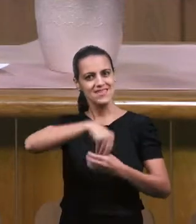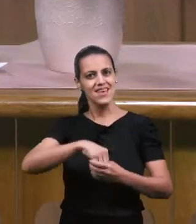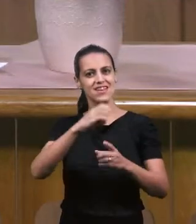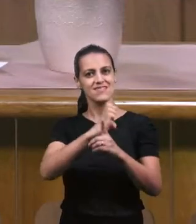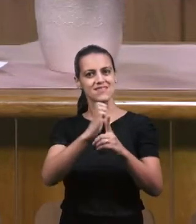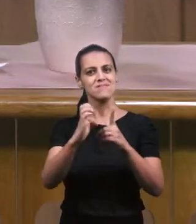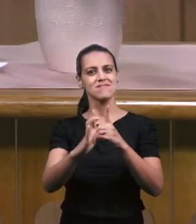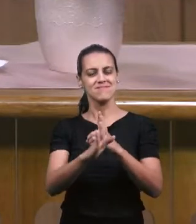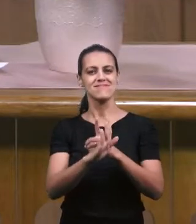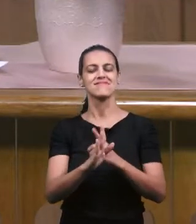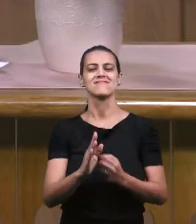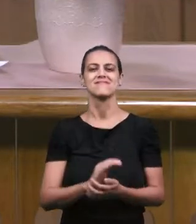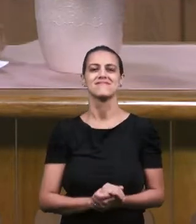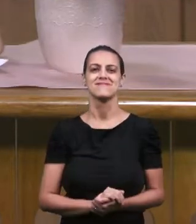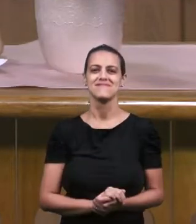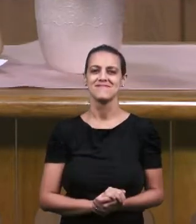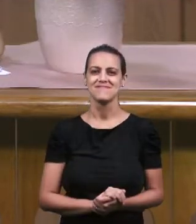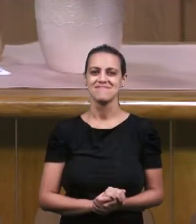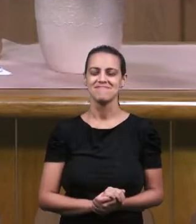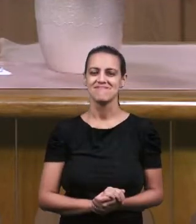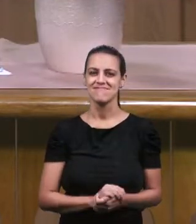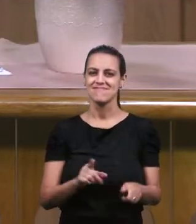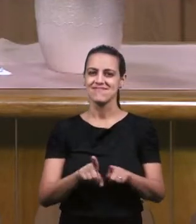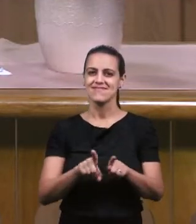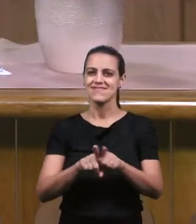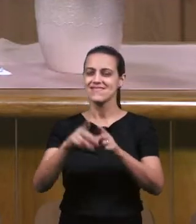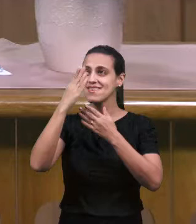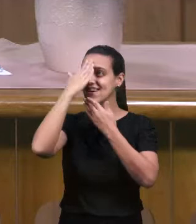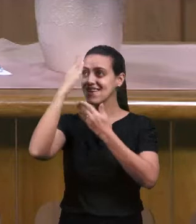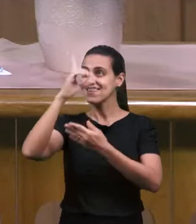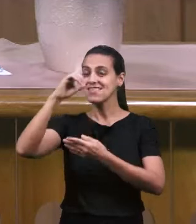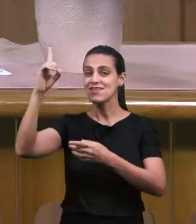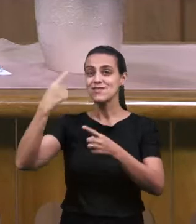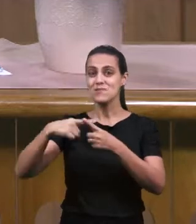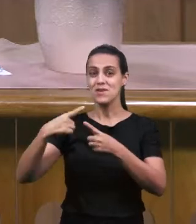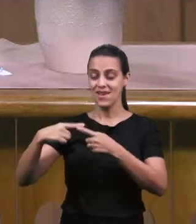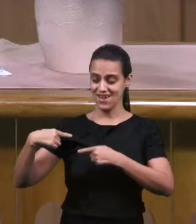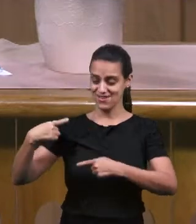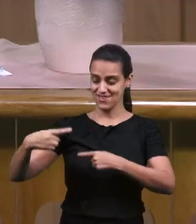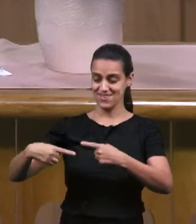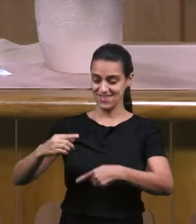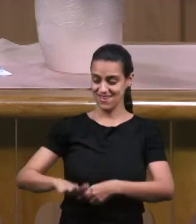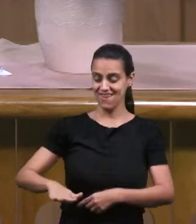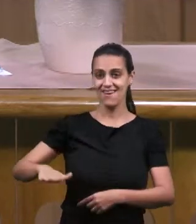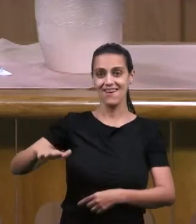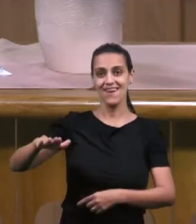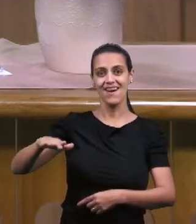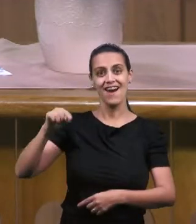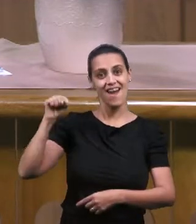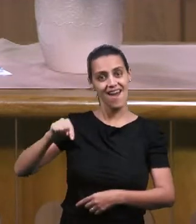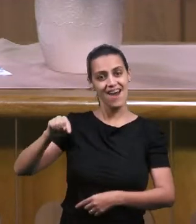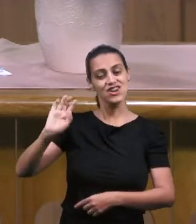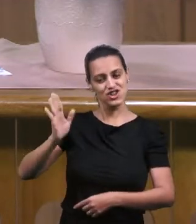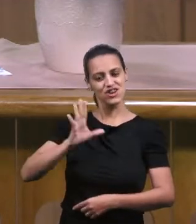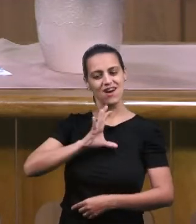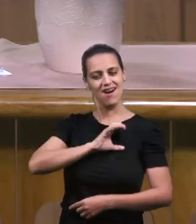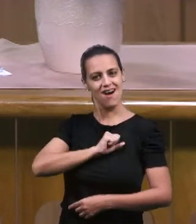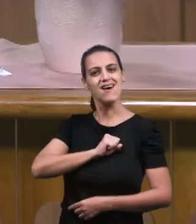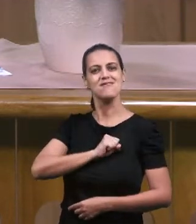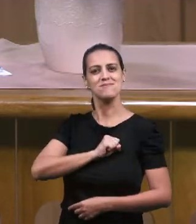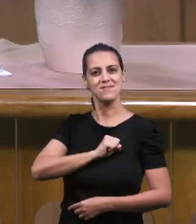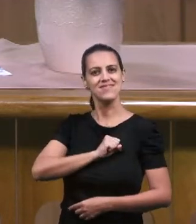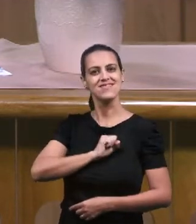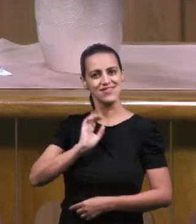l'école biblique dominicale. Et nous remercions à Dieu pour cette génération qui apparaît en aimant